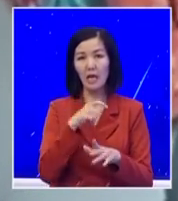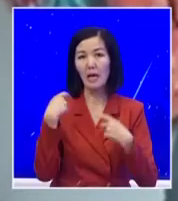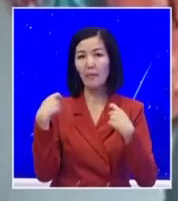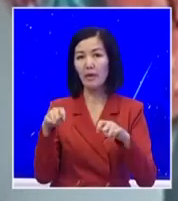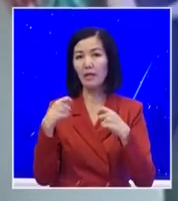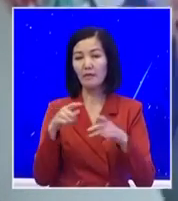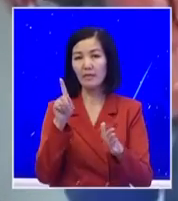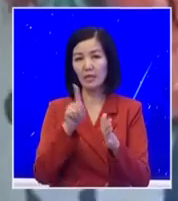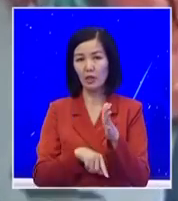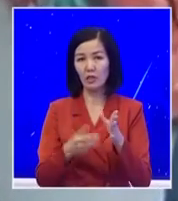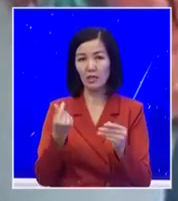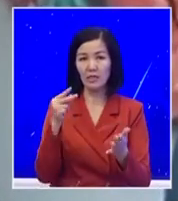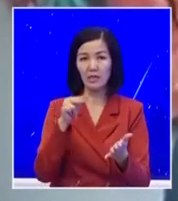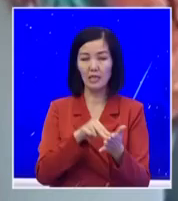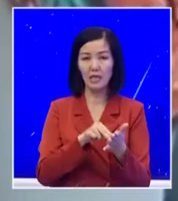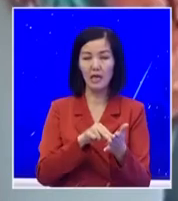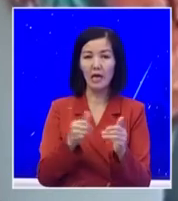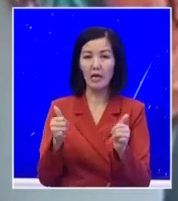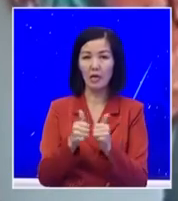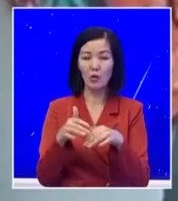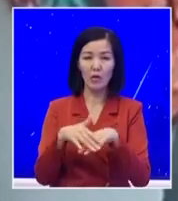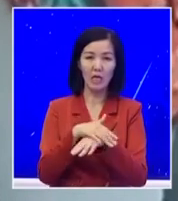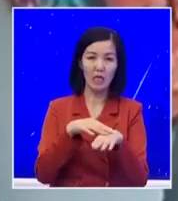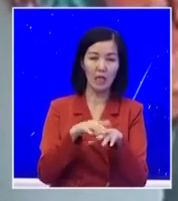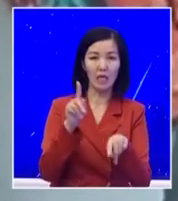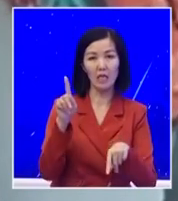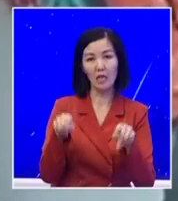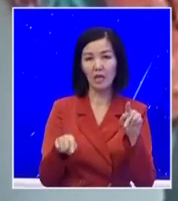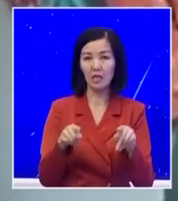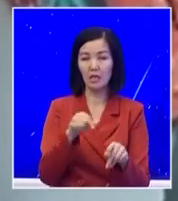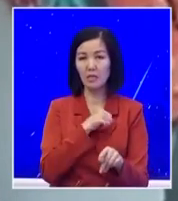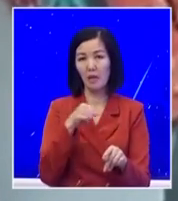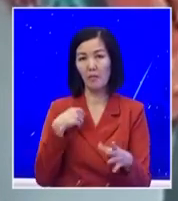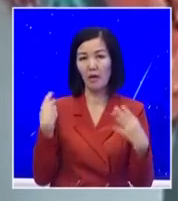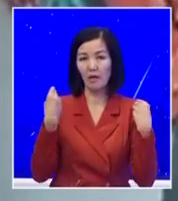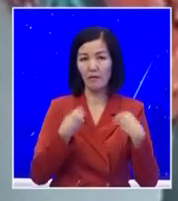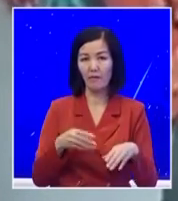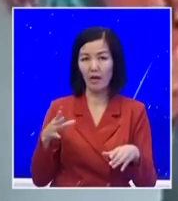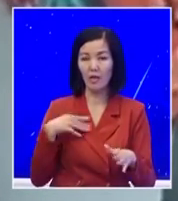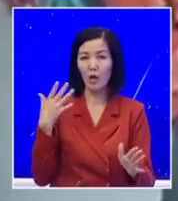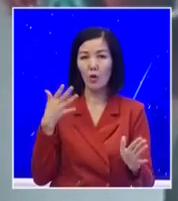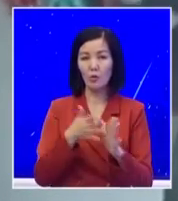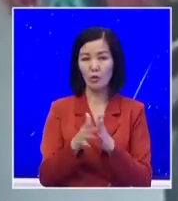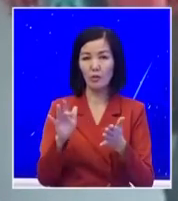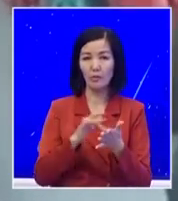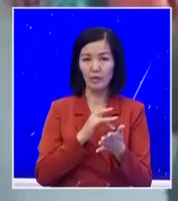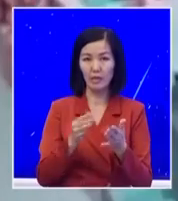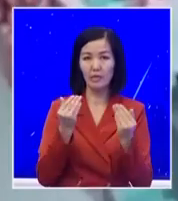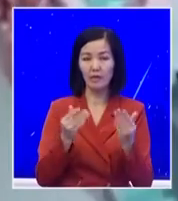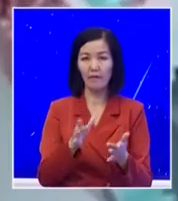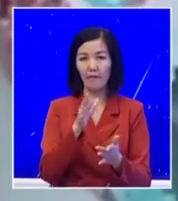по заниженной цене в районе рынков. Некоторые вещи надевали сами. Сумма ущерба устанавливается. В настоящее